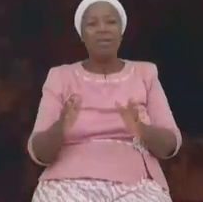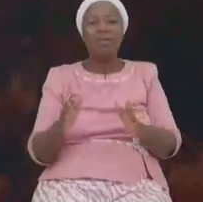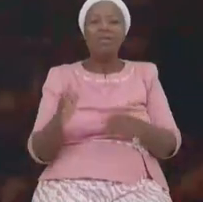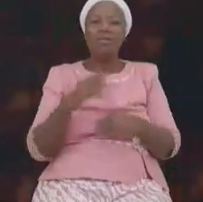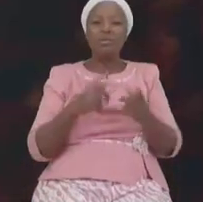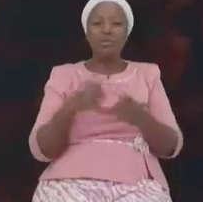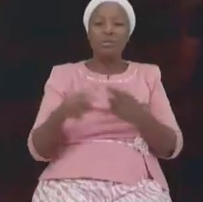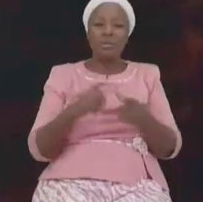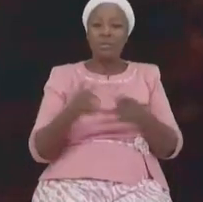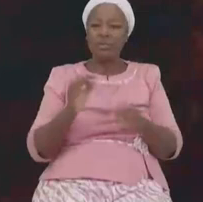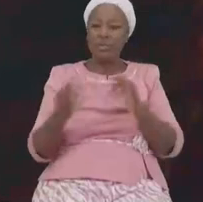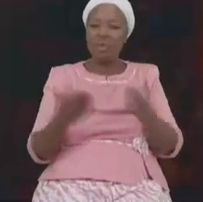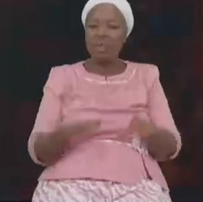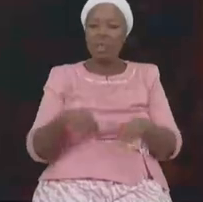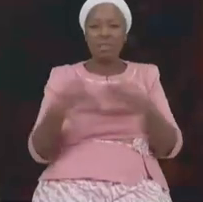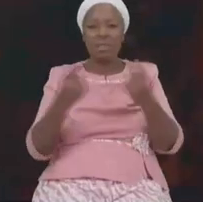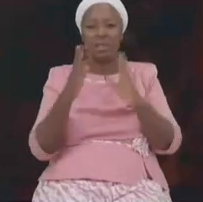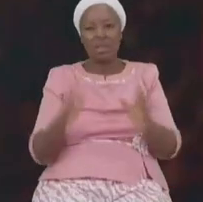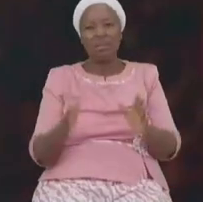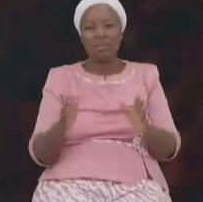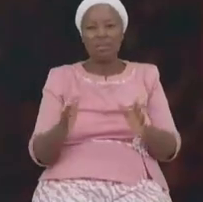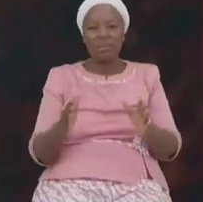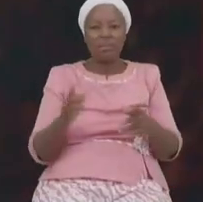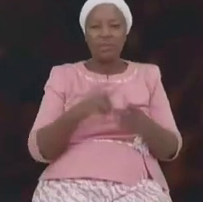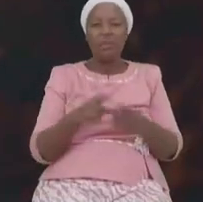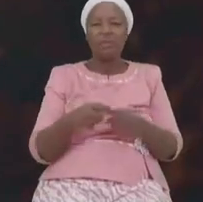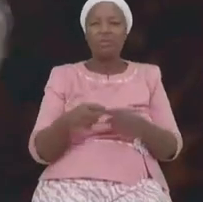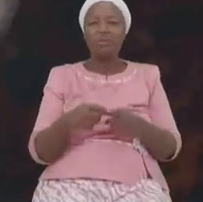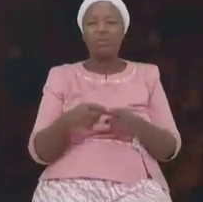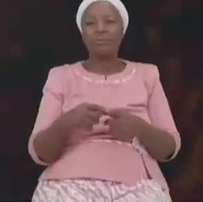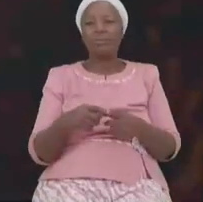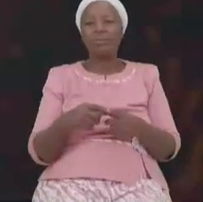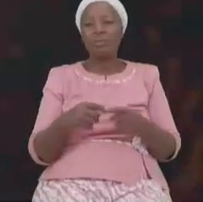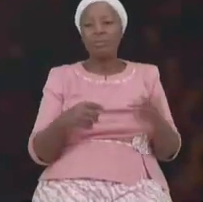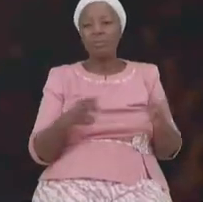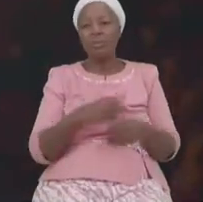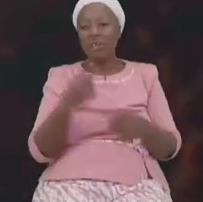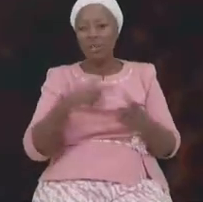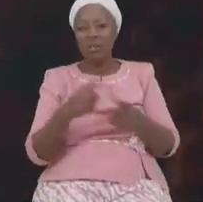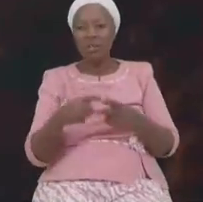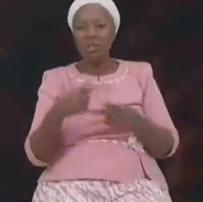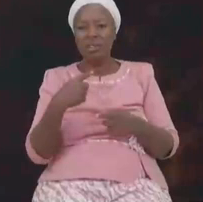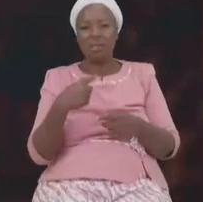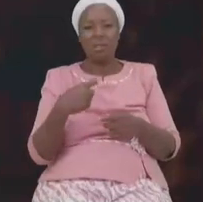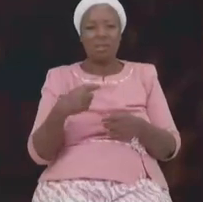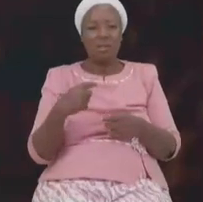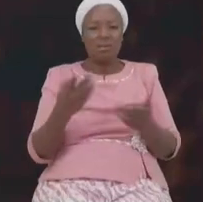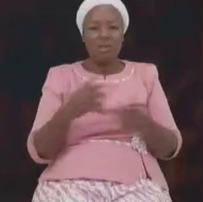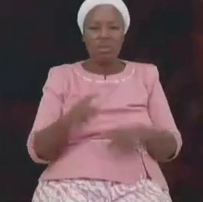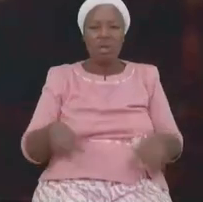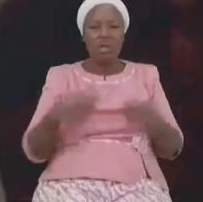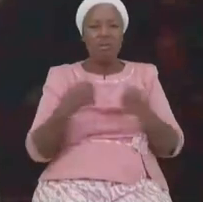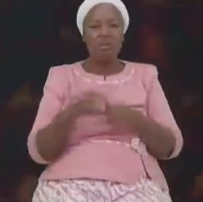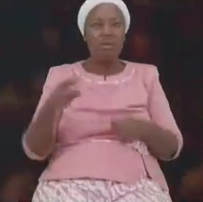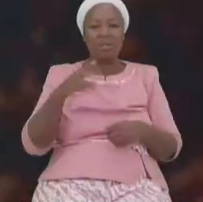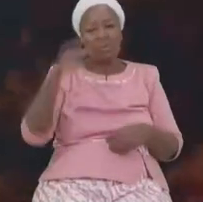au Seigneur, il va te préparer une place et dit, il m'appartient et il vivra avec moi pour toujours. Il